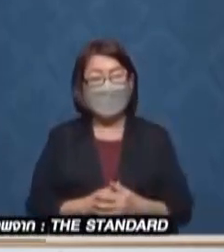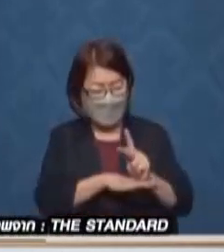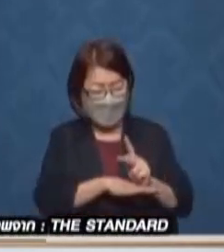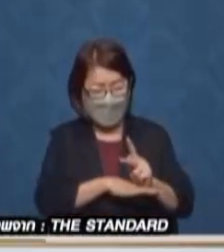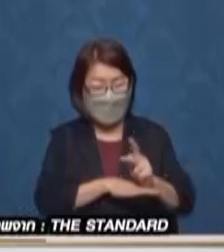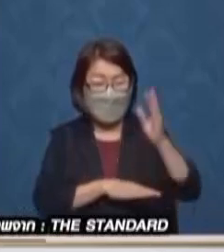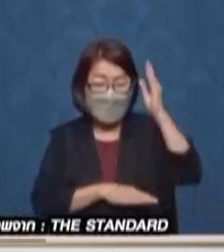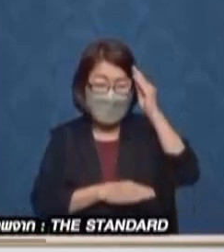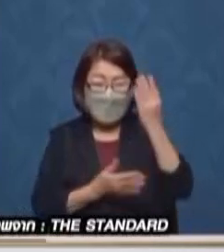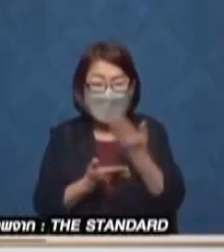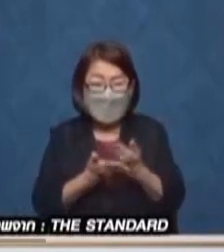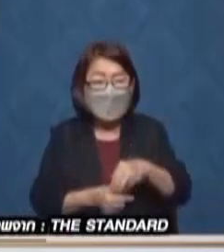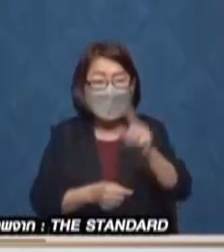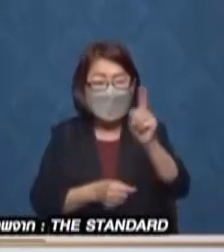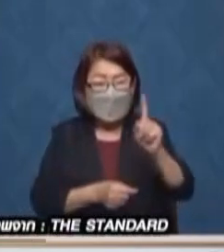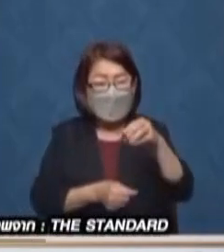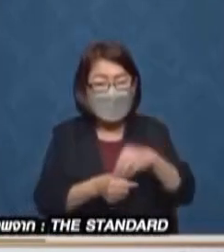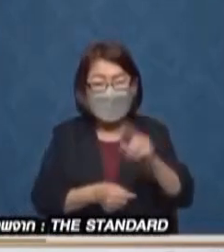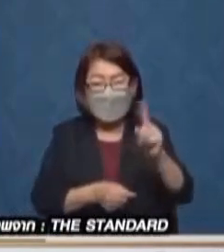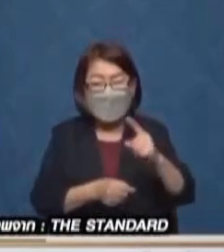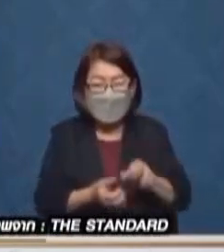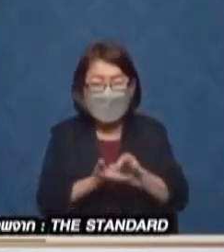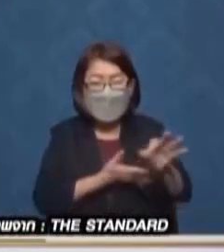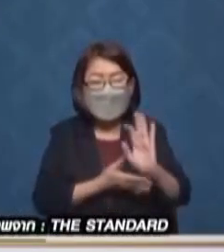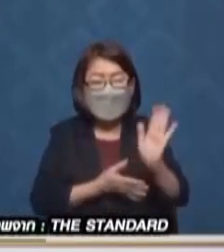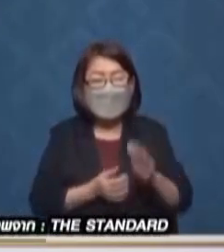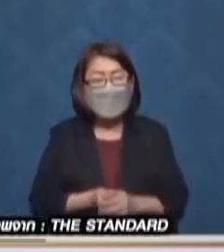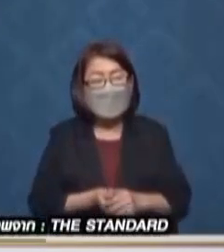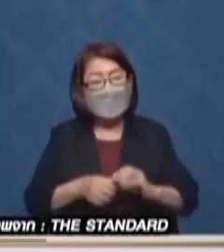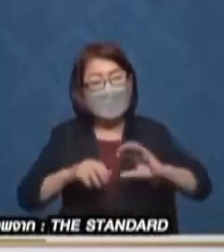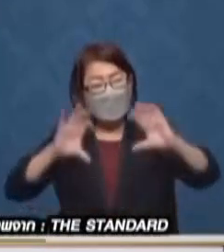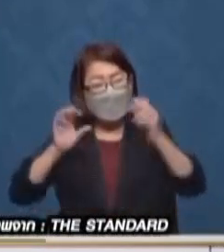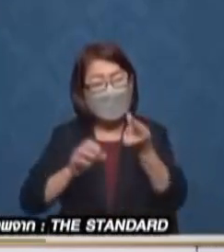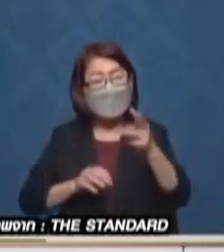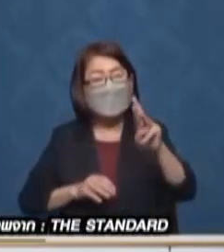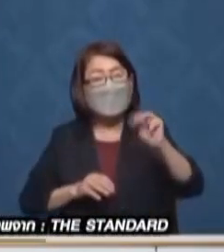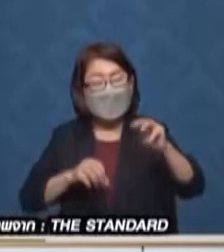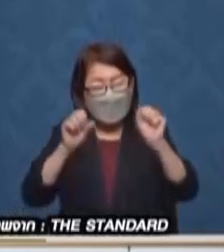ซื้อซิโนแวคโดยไฮไลท์ที่คุณประเสริฐพูดคือ เ